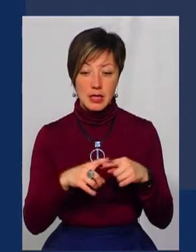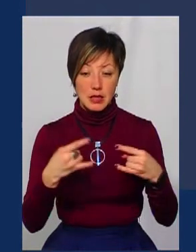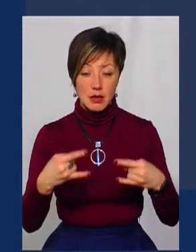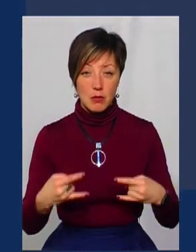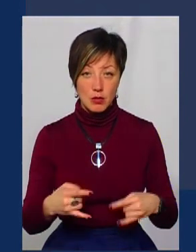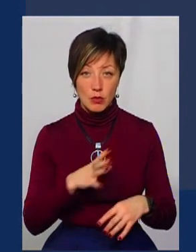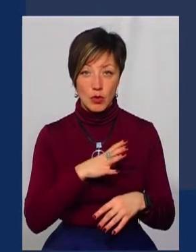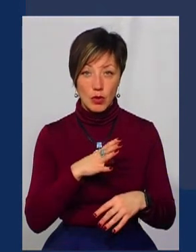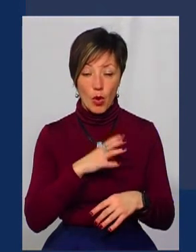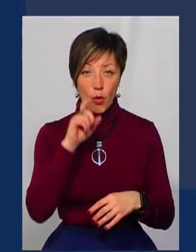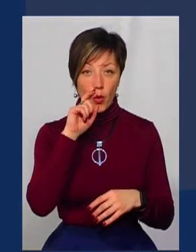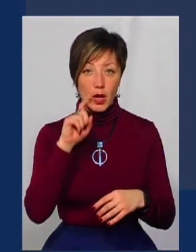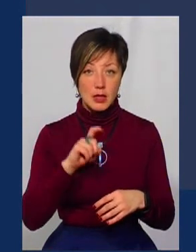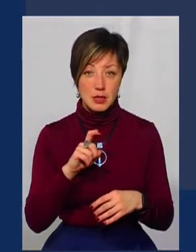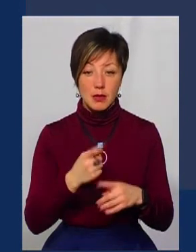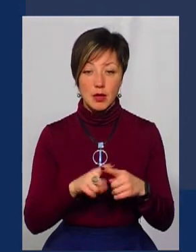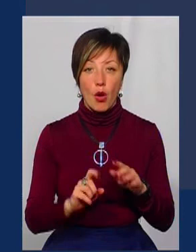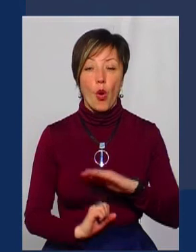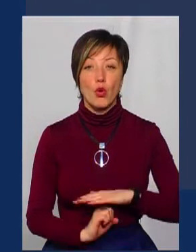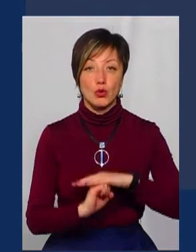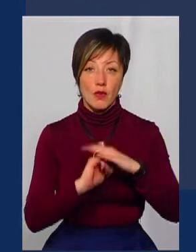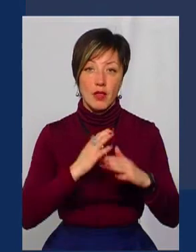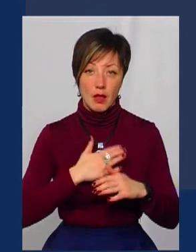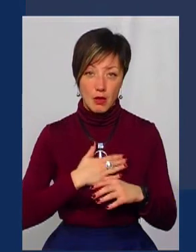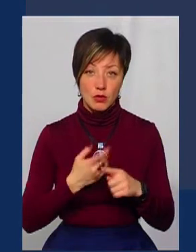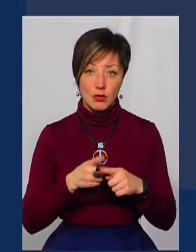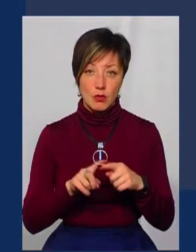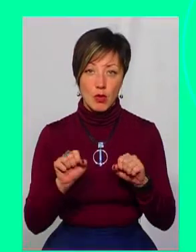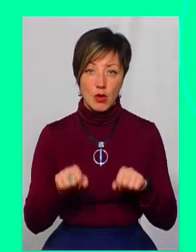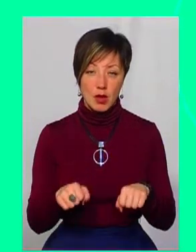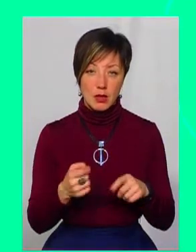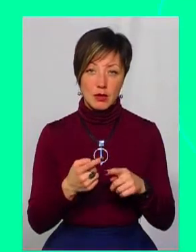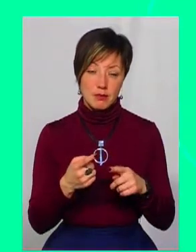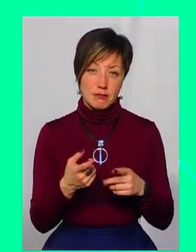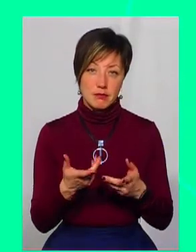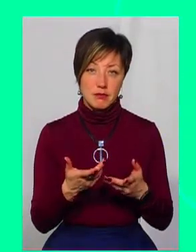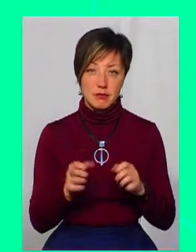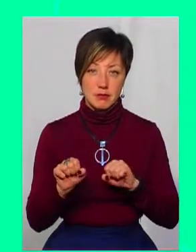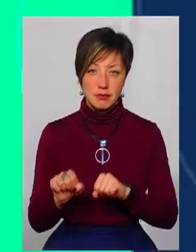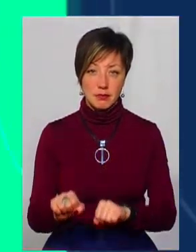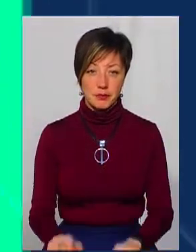яке було, канали українські, це була основа наша, на що ми могли опиратися.